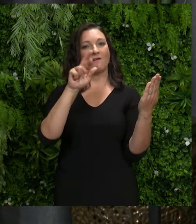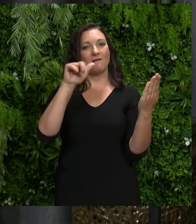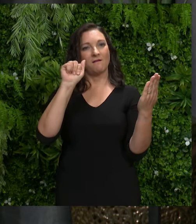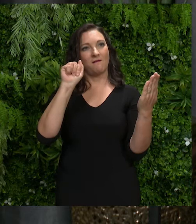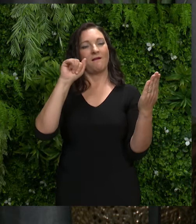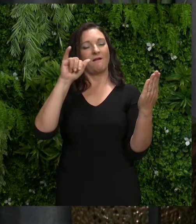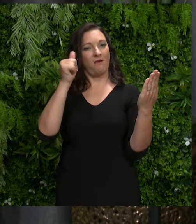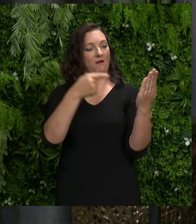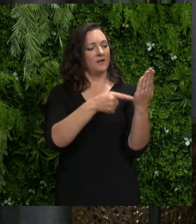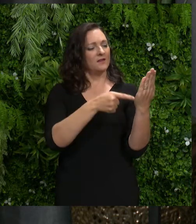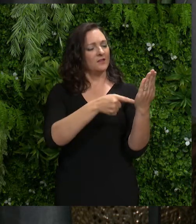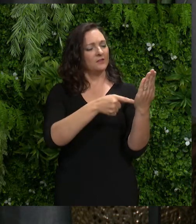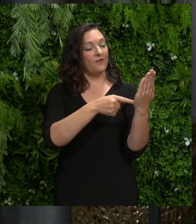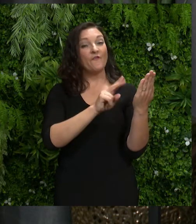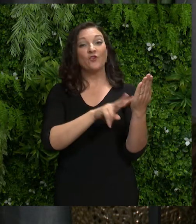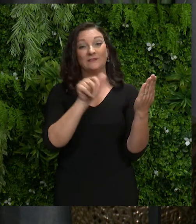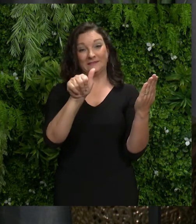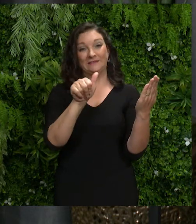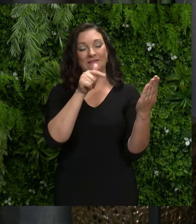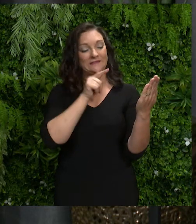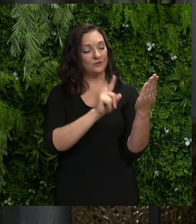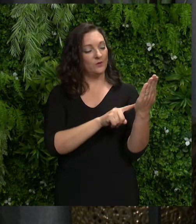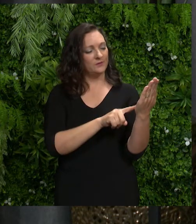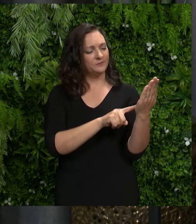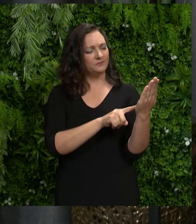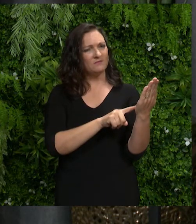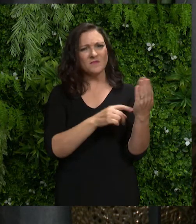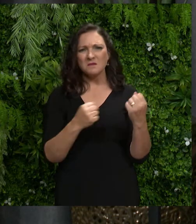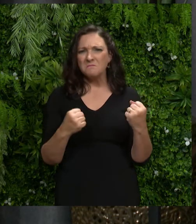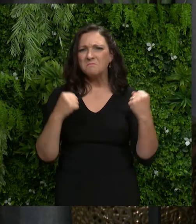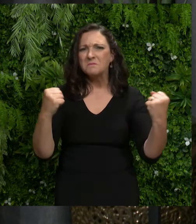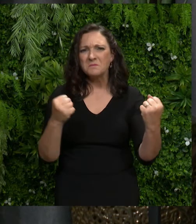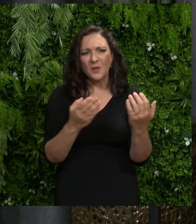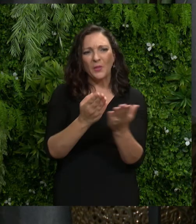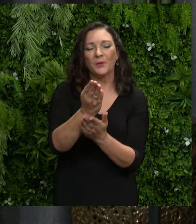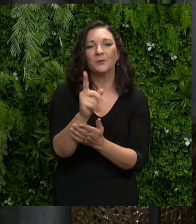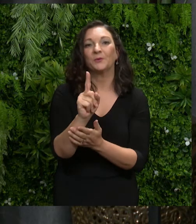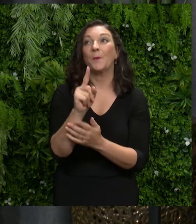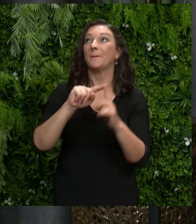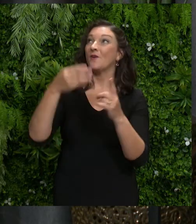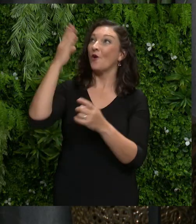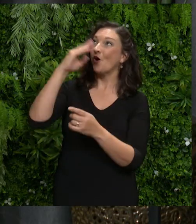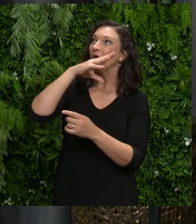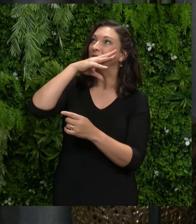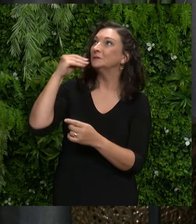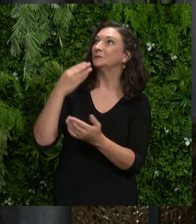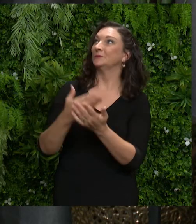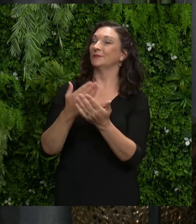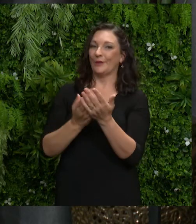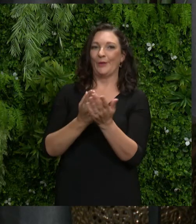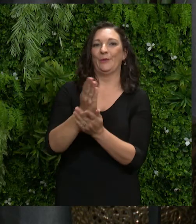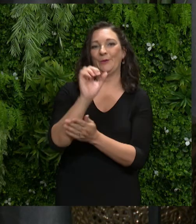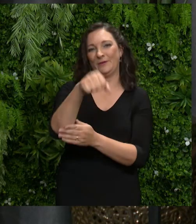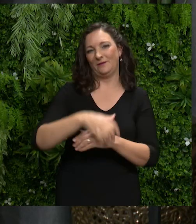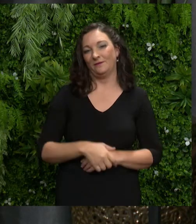vers 6. Nie met mag en krag sal jy slaag nie, maar deur my gees, sê die Here, die